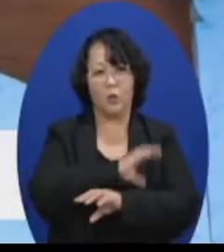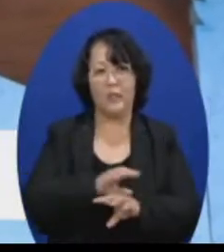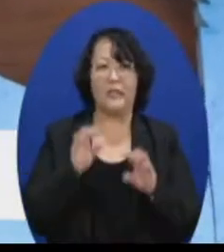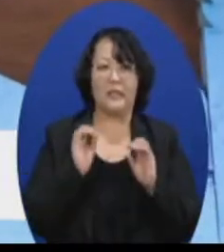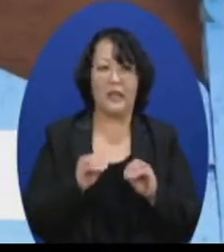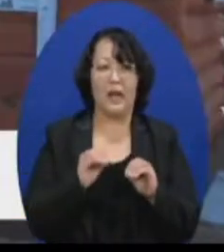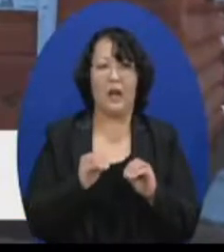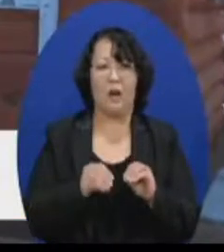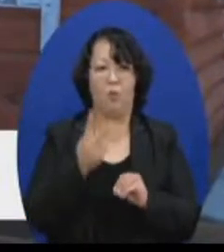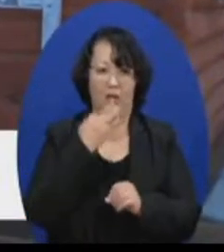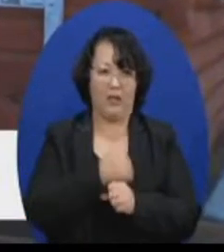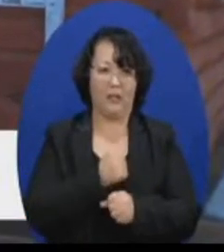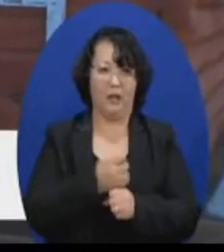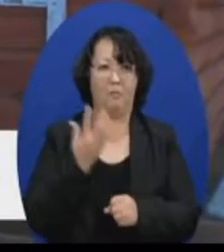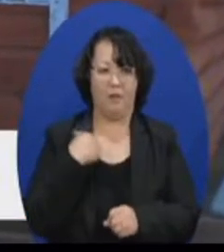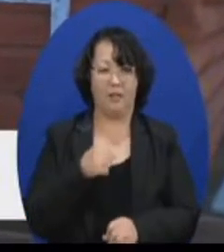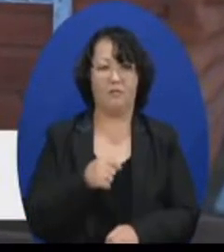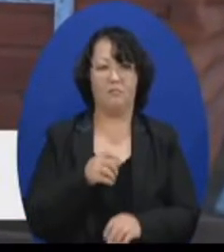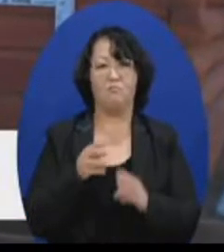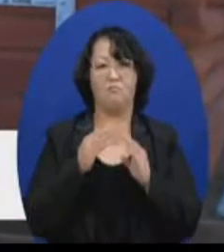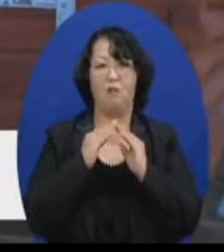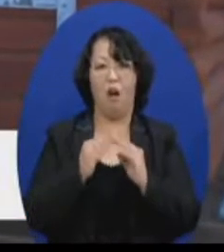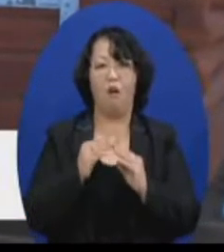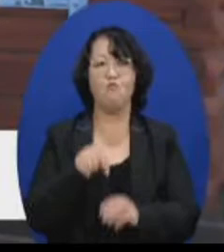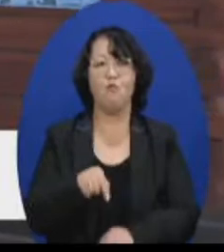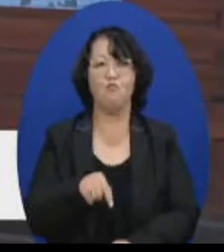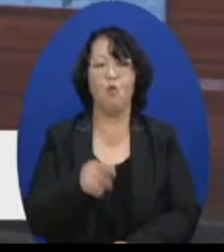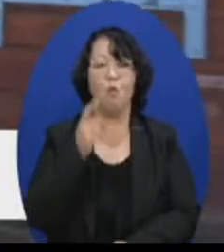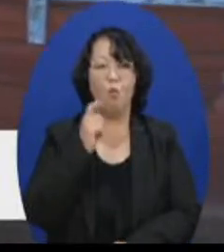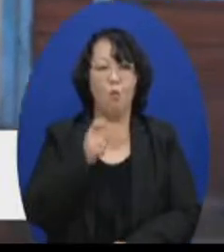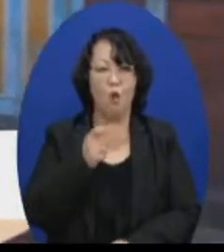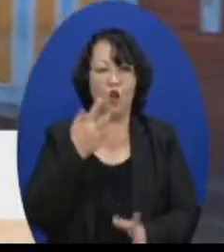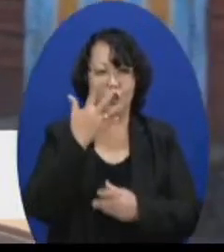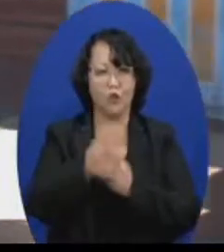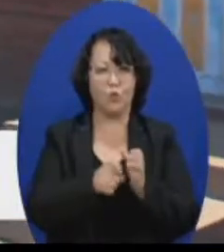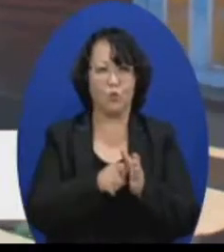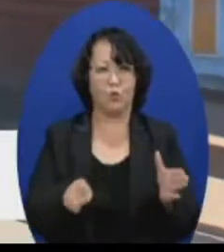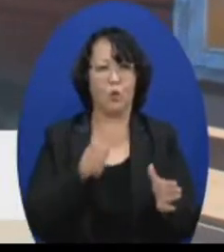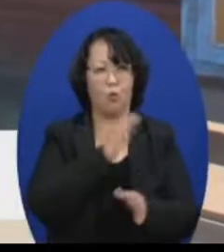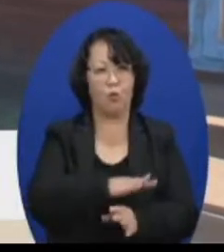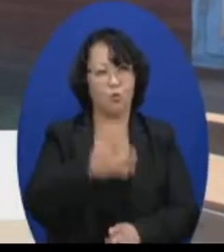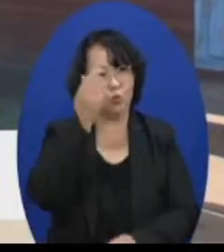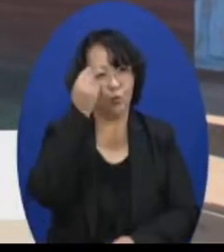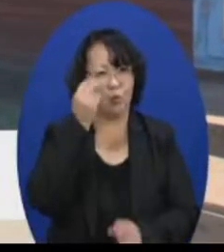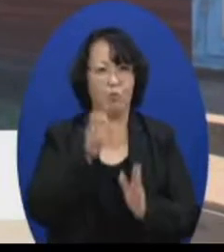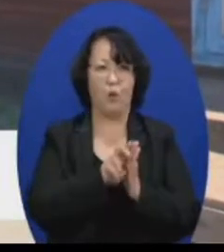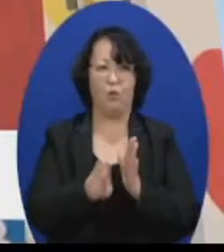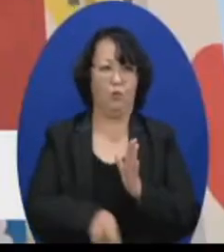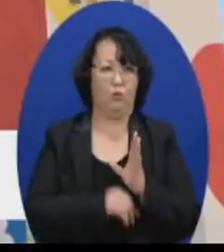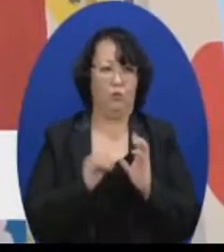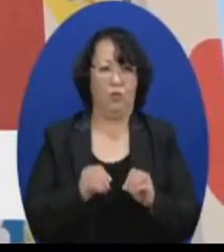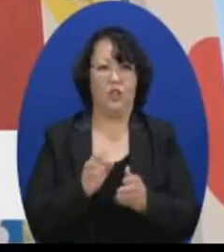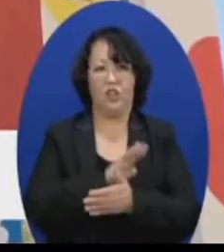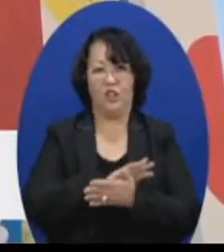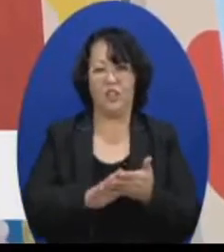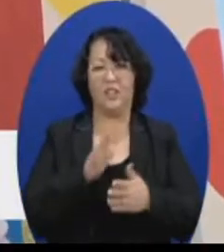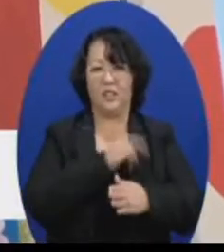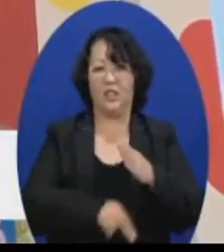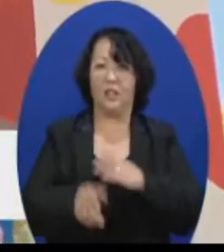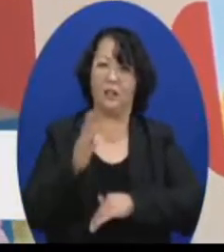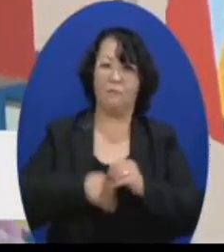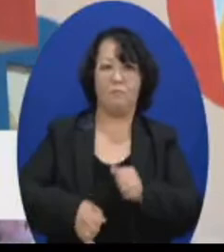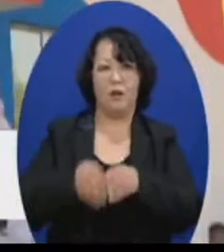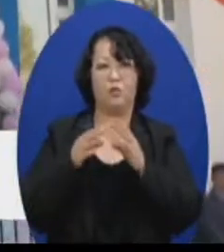үйлсэд өөрийн үүргээ гүйцэтгэсэн байна. Хуучин барилгууд олон жил ашиглагдаж цаашид хүүхэд сурах боломжгүй болсон. Тиймээс шин цэцэрлэг